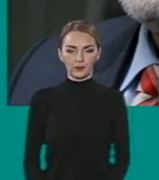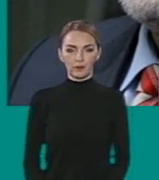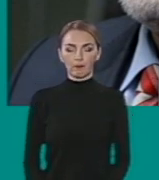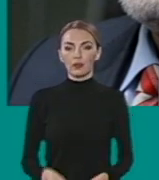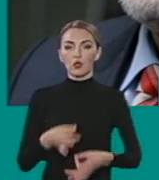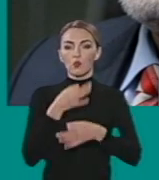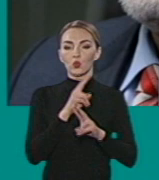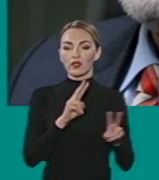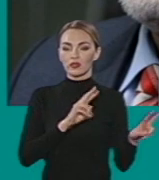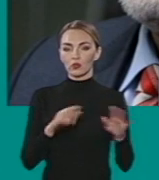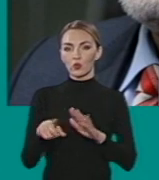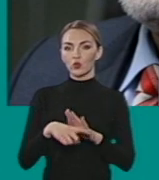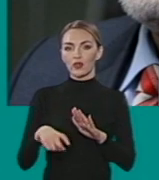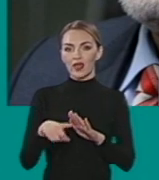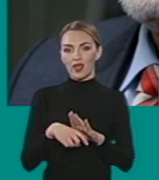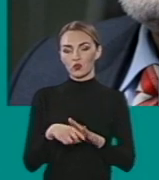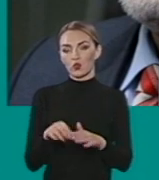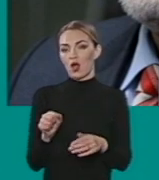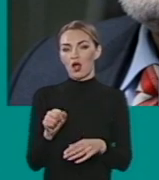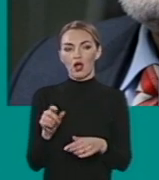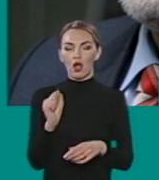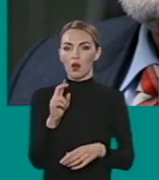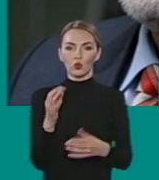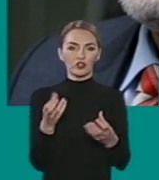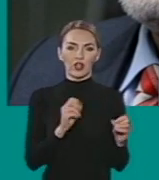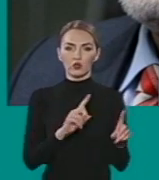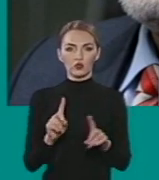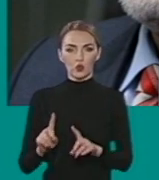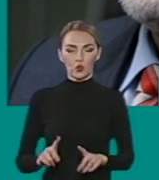комбінації там по Донецьку або там ще по щось,